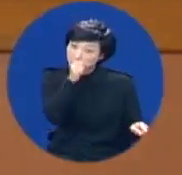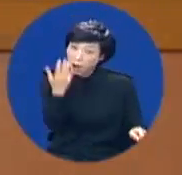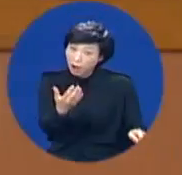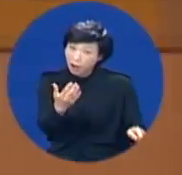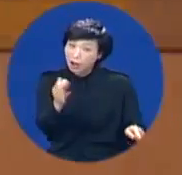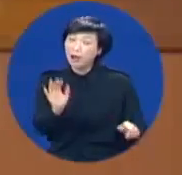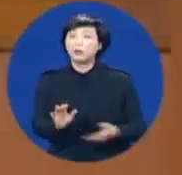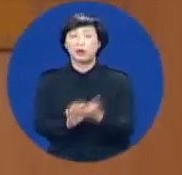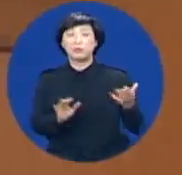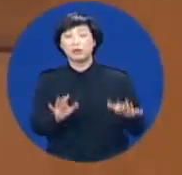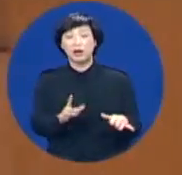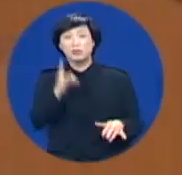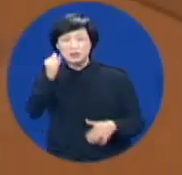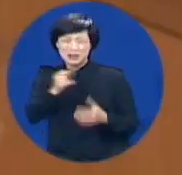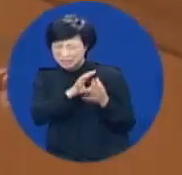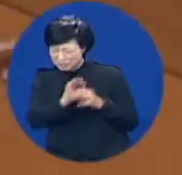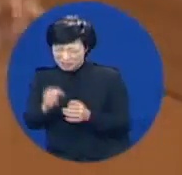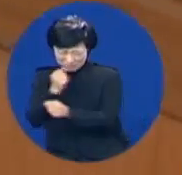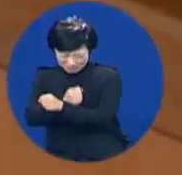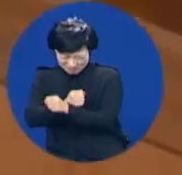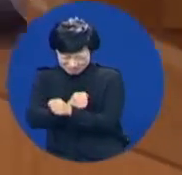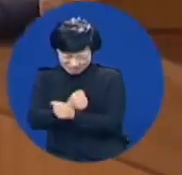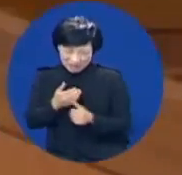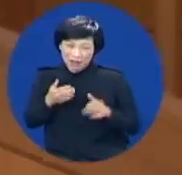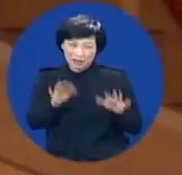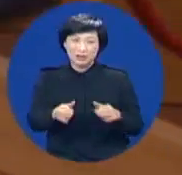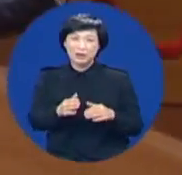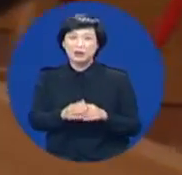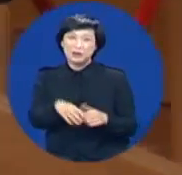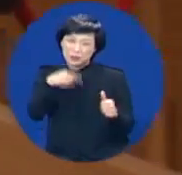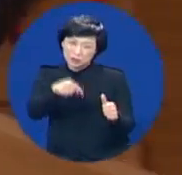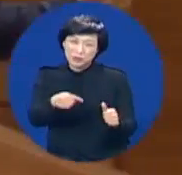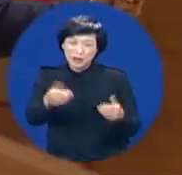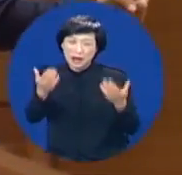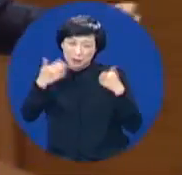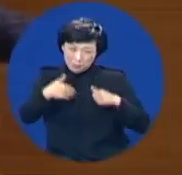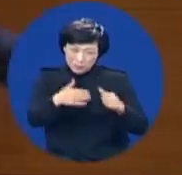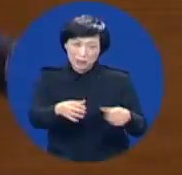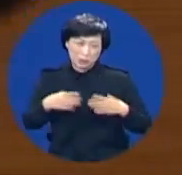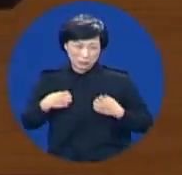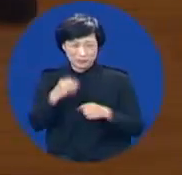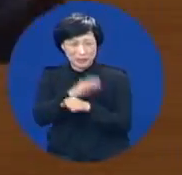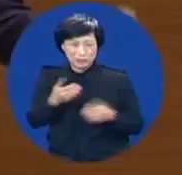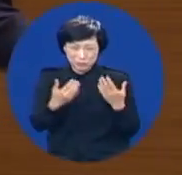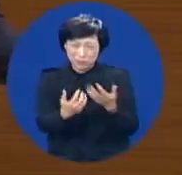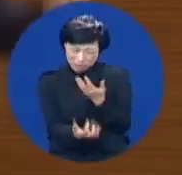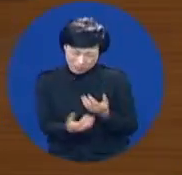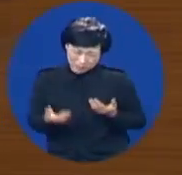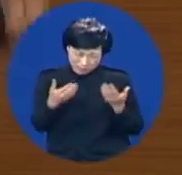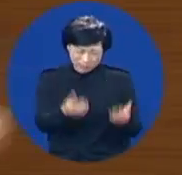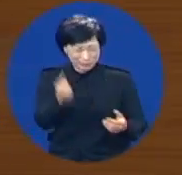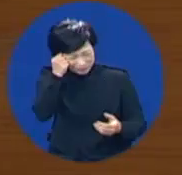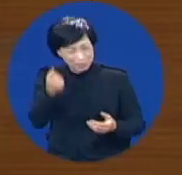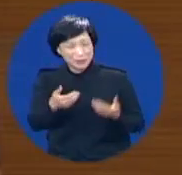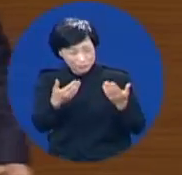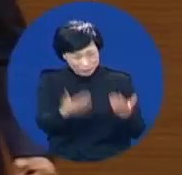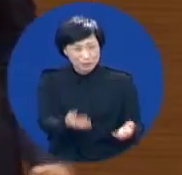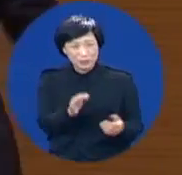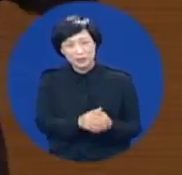먹고 크고 공부하고 있으면서도 교육비 주고 학교 보내고 옷 사주고 밥 해주고 잠